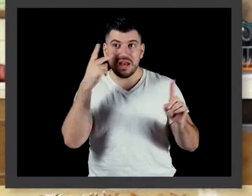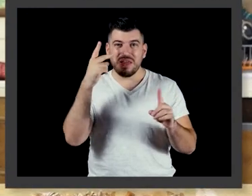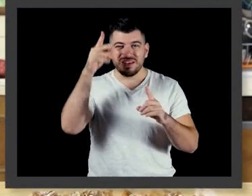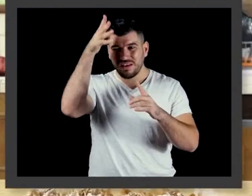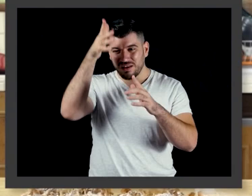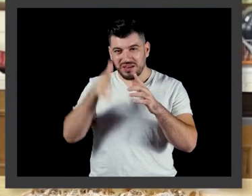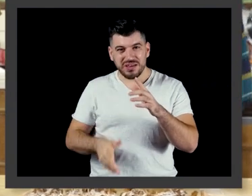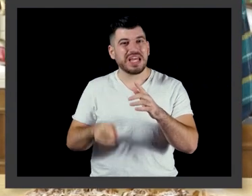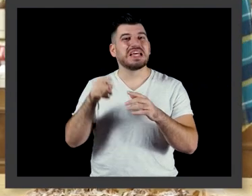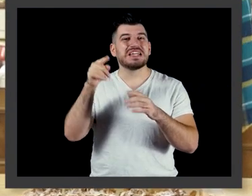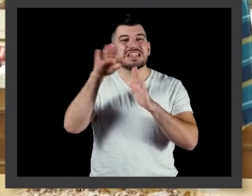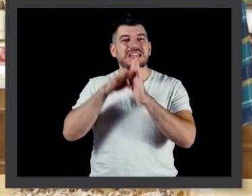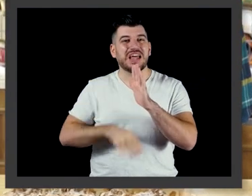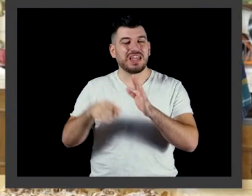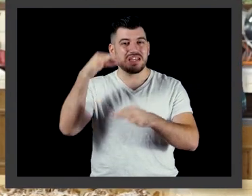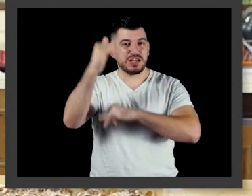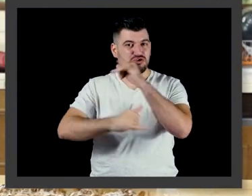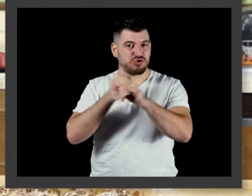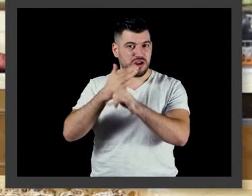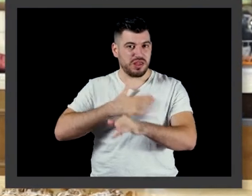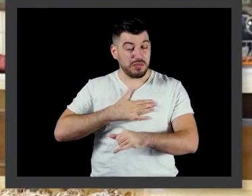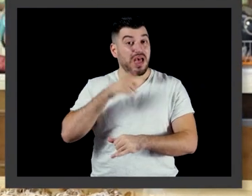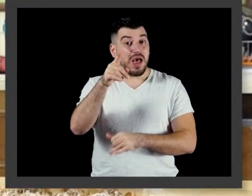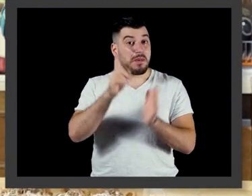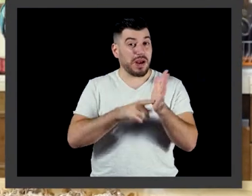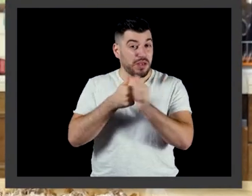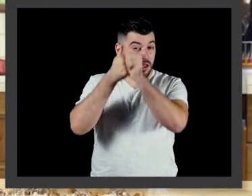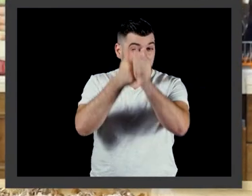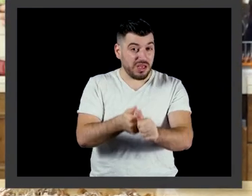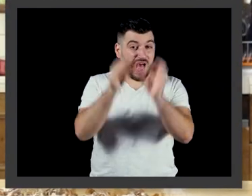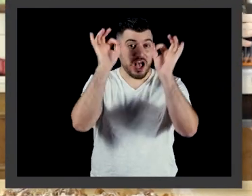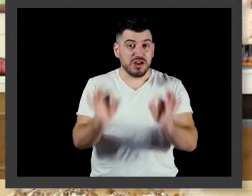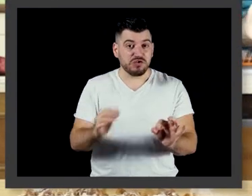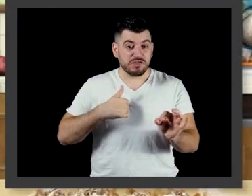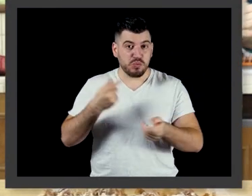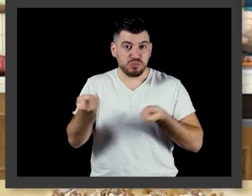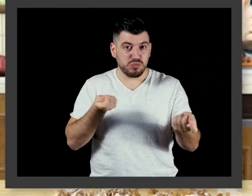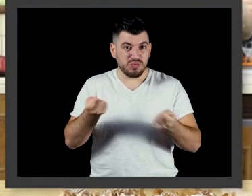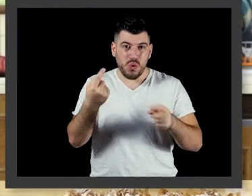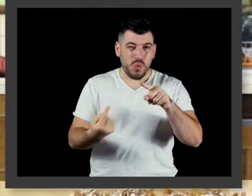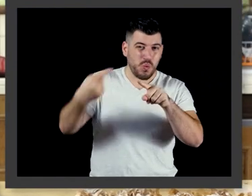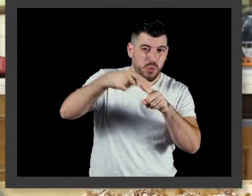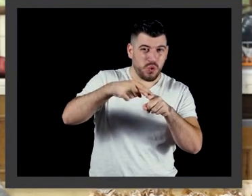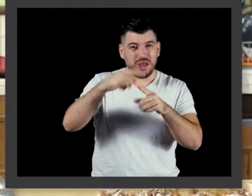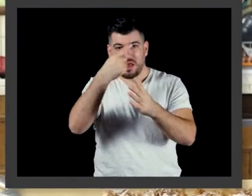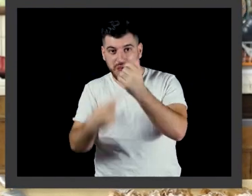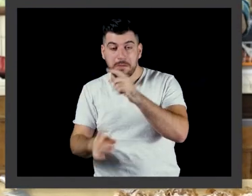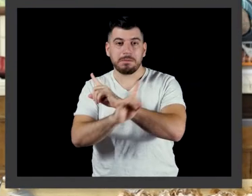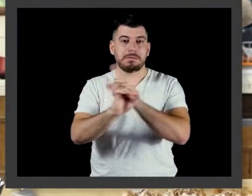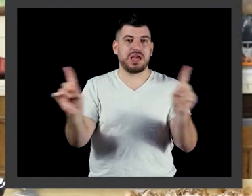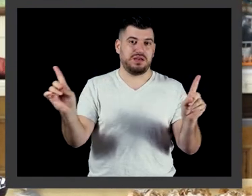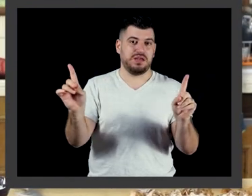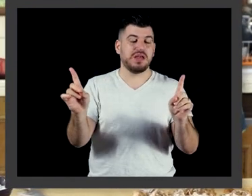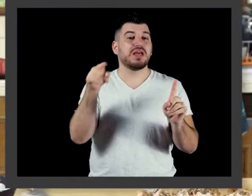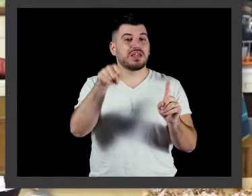δείτε αναλυτικά τη συνταγή μας στο axpetagix.com. Να κάνετε ακριβώς ό,τι έχω κάνει. Μην βγάλετε κάτι ή βάλετε κάτι παραπάνω. Θα κάνετε